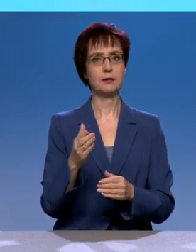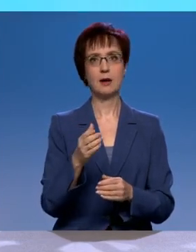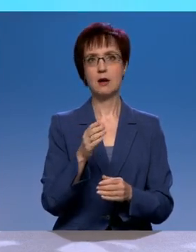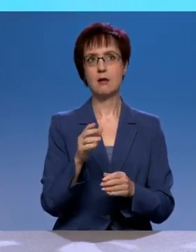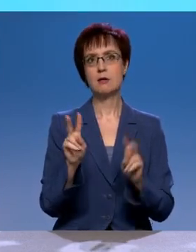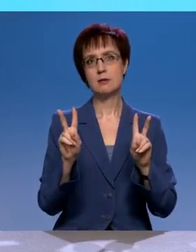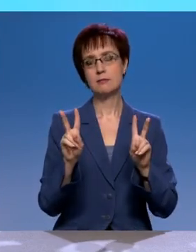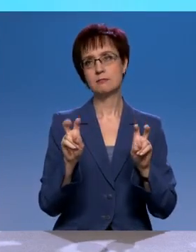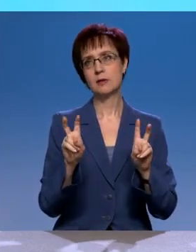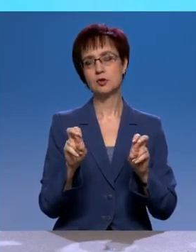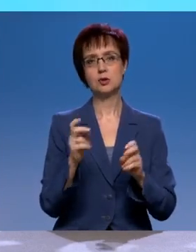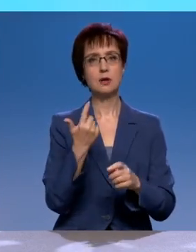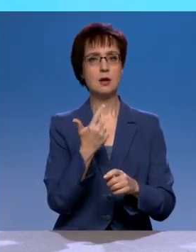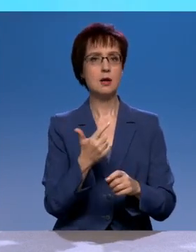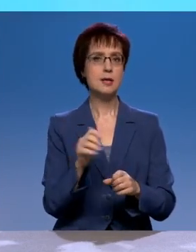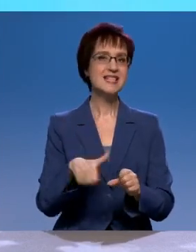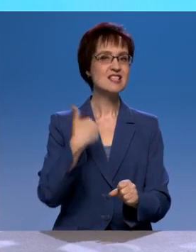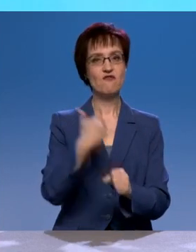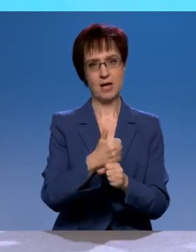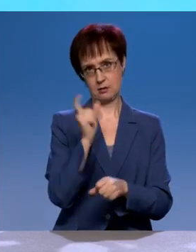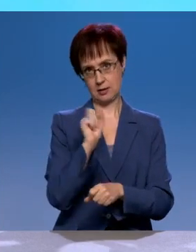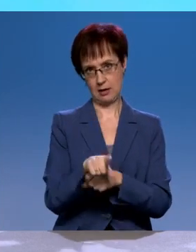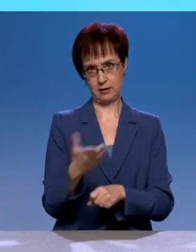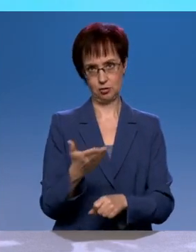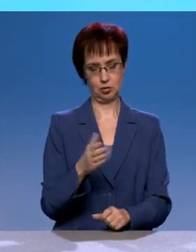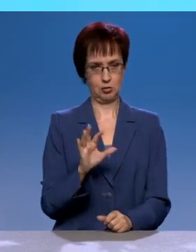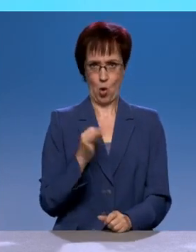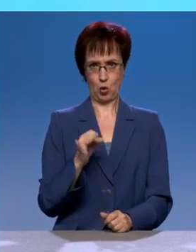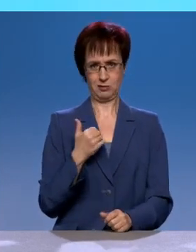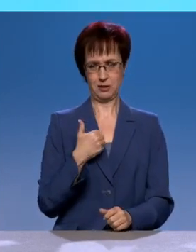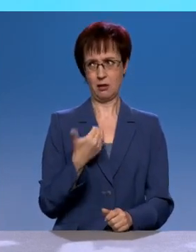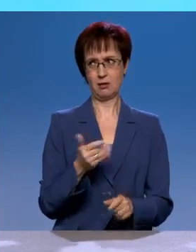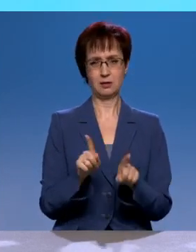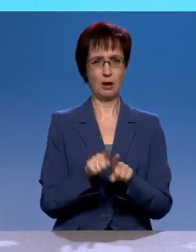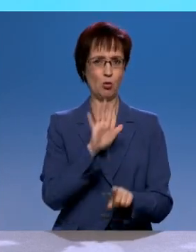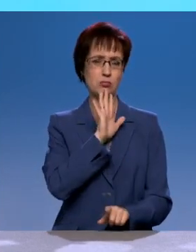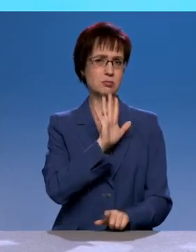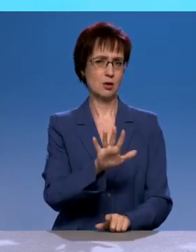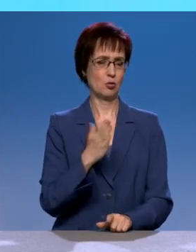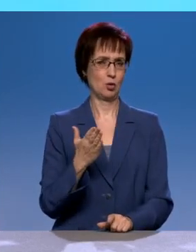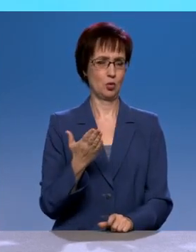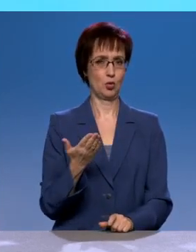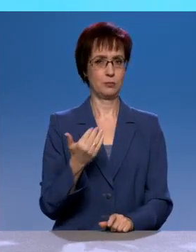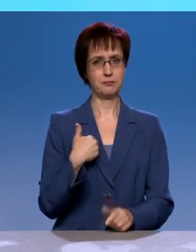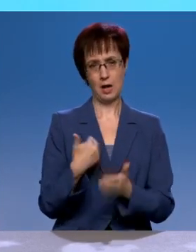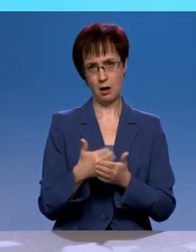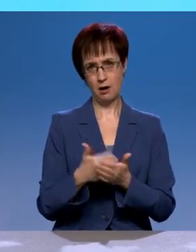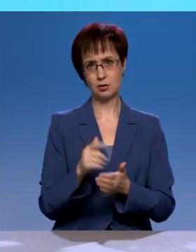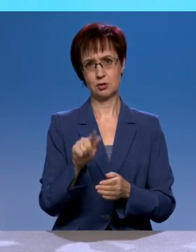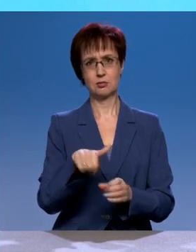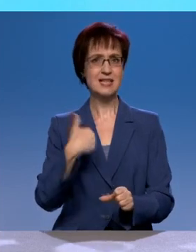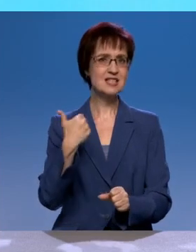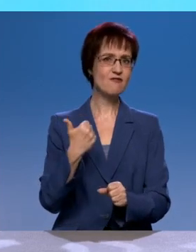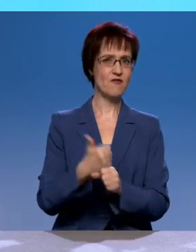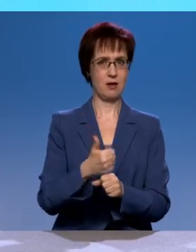Ой, сверхзадачи, я вот не люблю такие громкие истории. Мне кажется, что сверхзадача сформулирована, в общем, задолго до нас. Делаю, что должно,